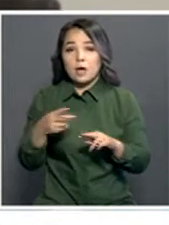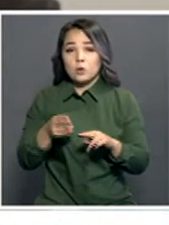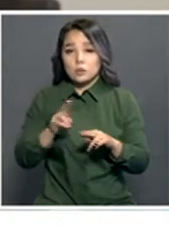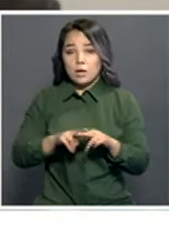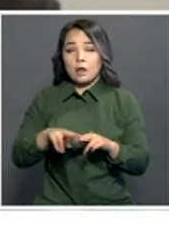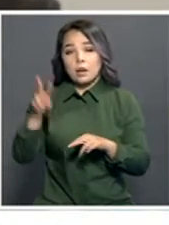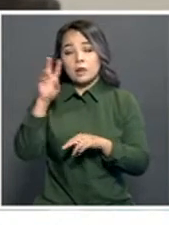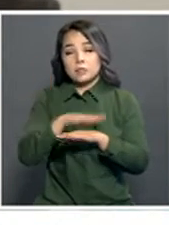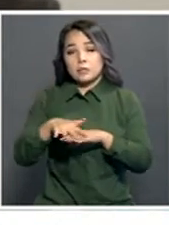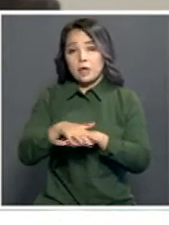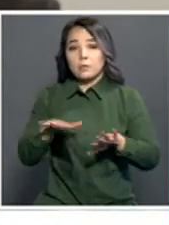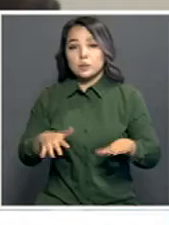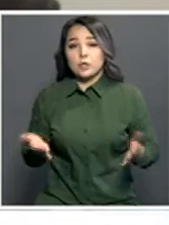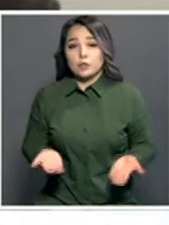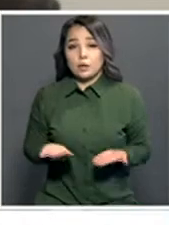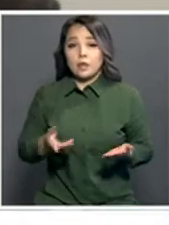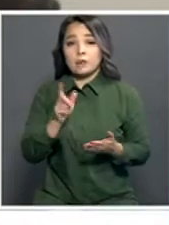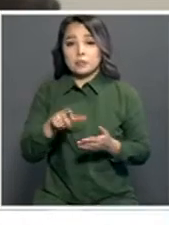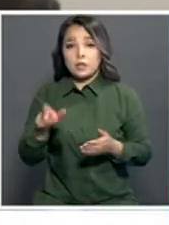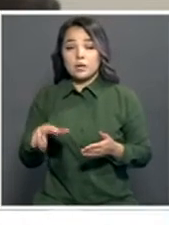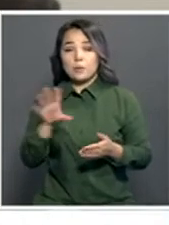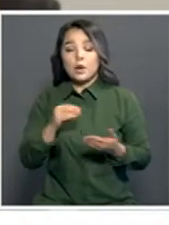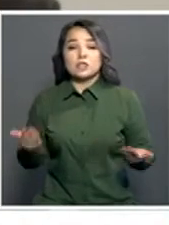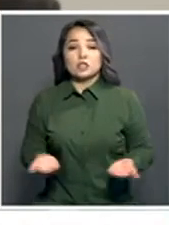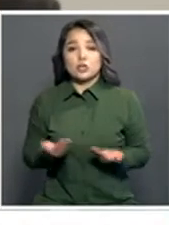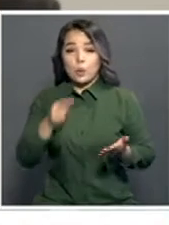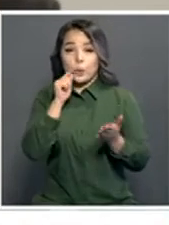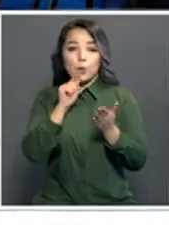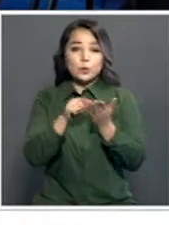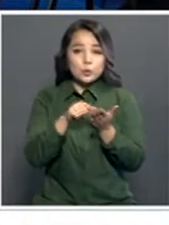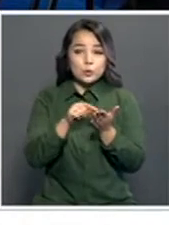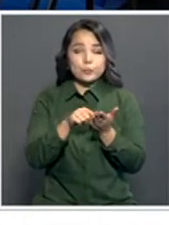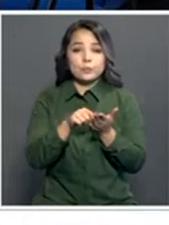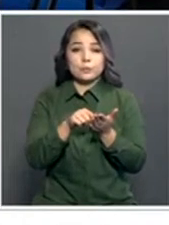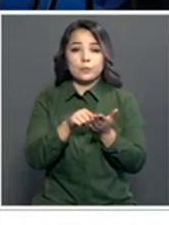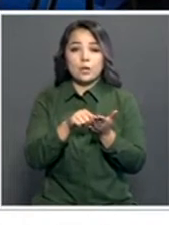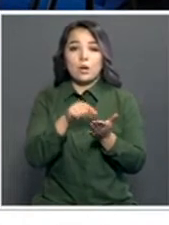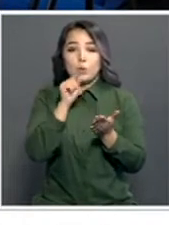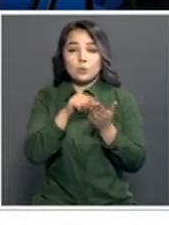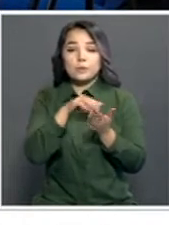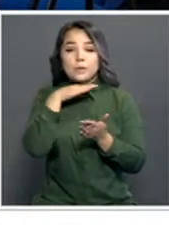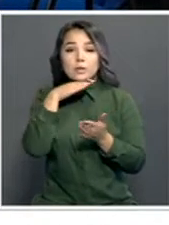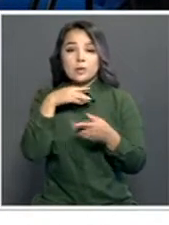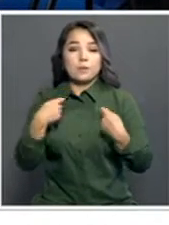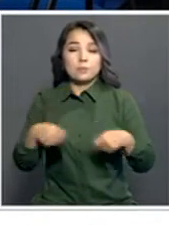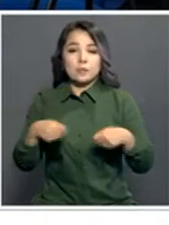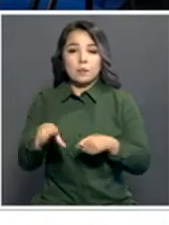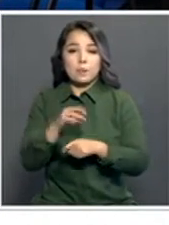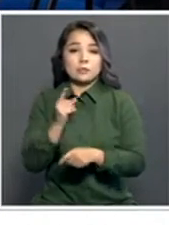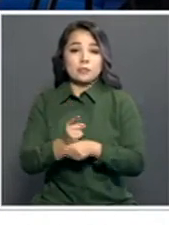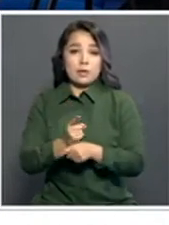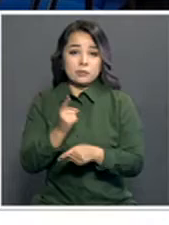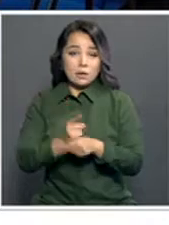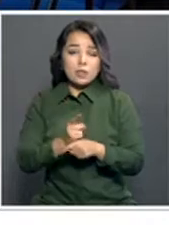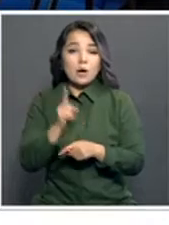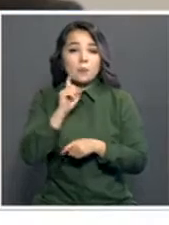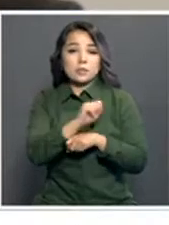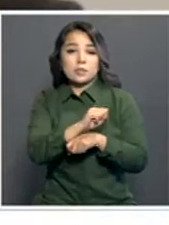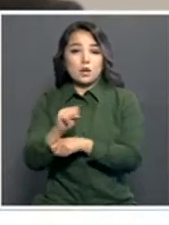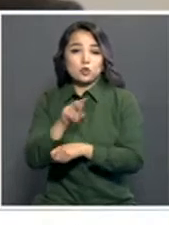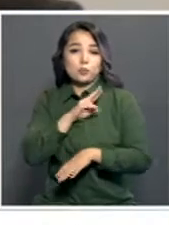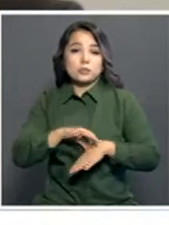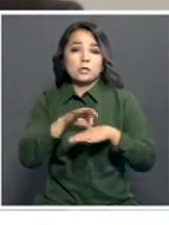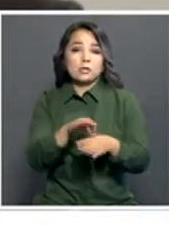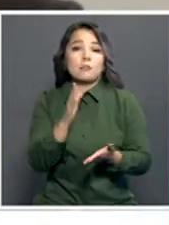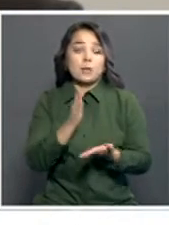осы елді мекендерден тірдей құс және құс өнімдерін шығаруға тыйым салынады. Мониторингтік жұмыстар өткізіліп